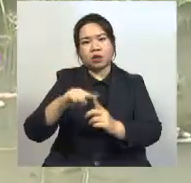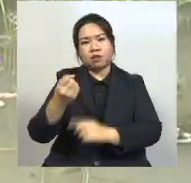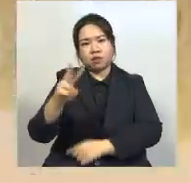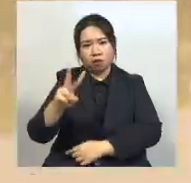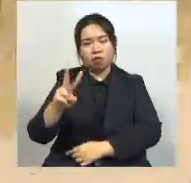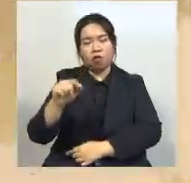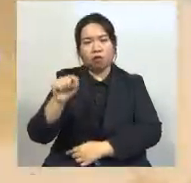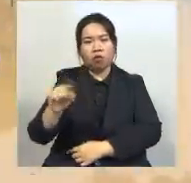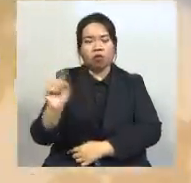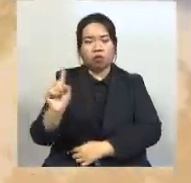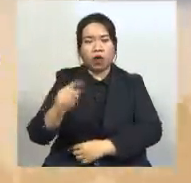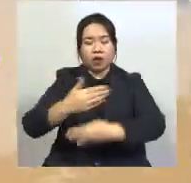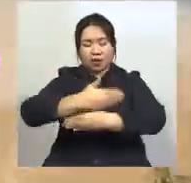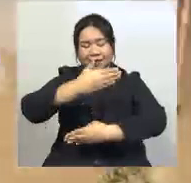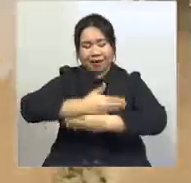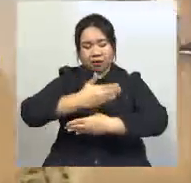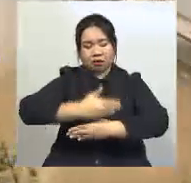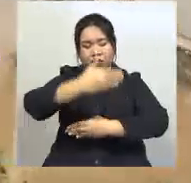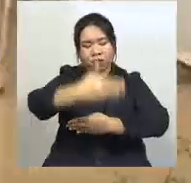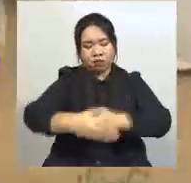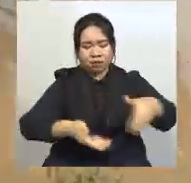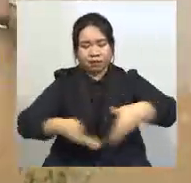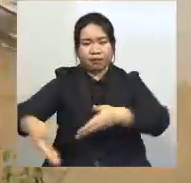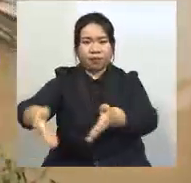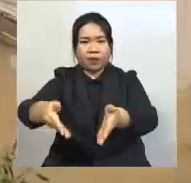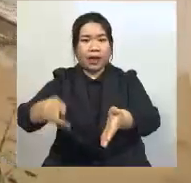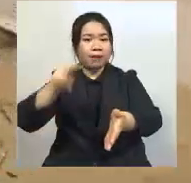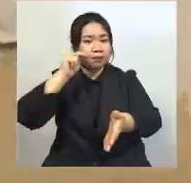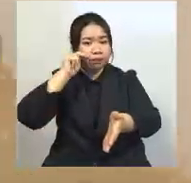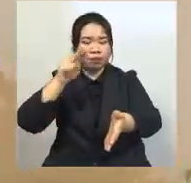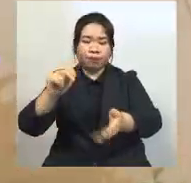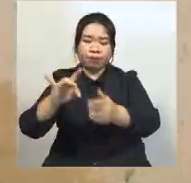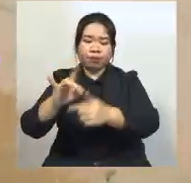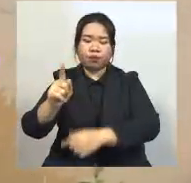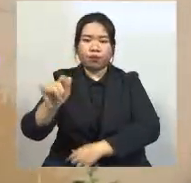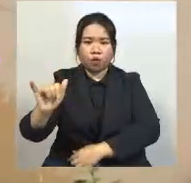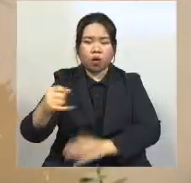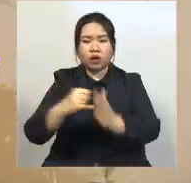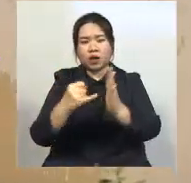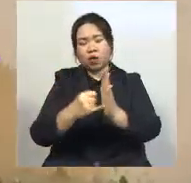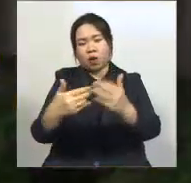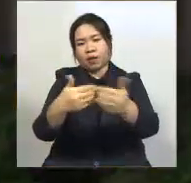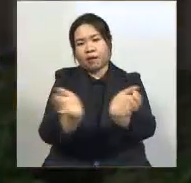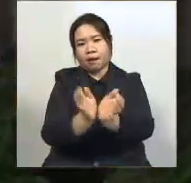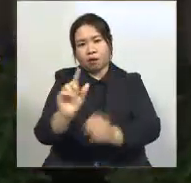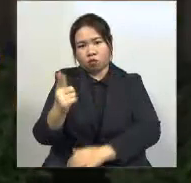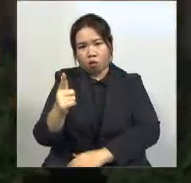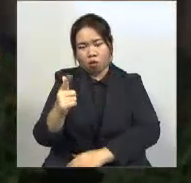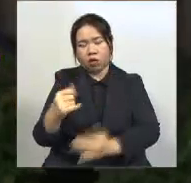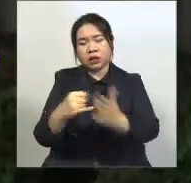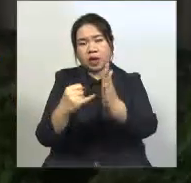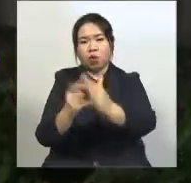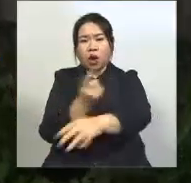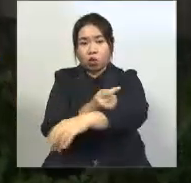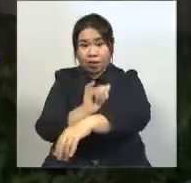ค่ะบริเวณนอกคันกั้นน้ำแม่น้ำน้อยคลองผงเพงจังหวัดอ่างทองจังหวัดนครศรีพระนครศรี